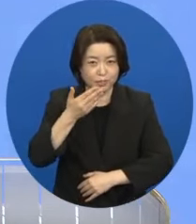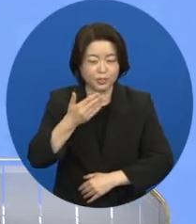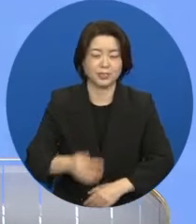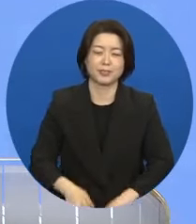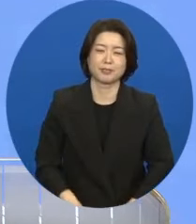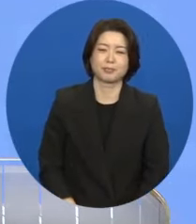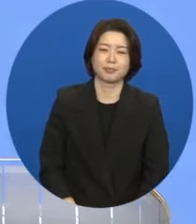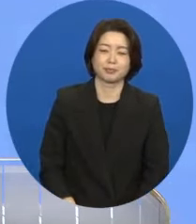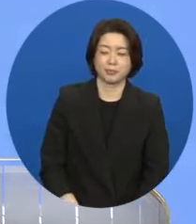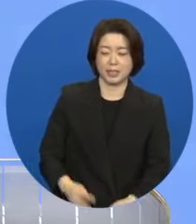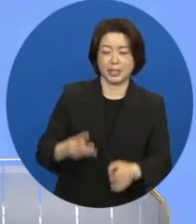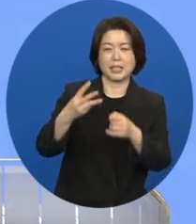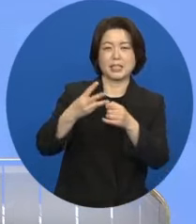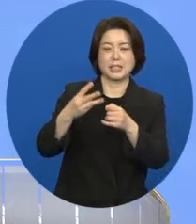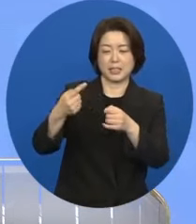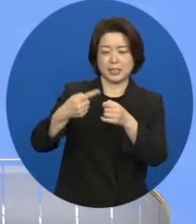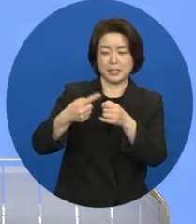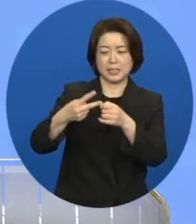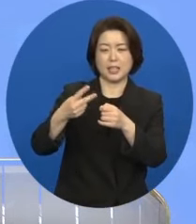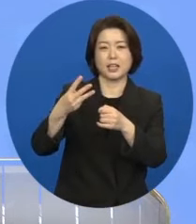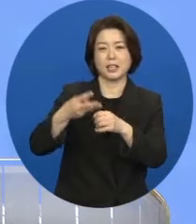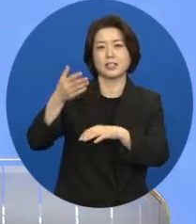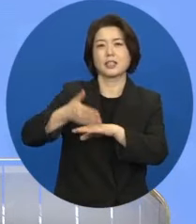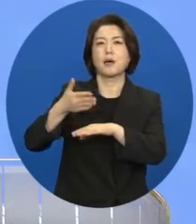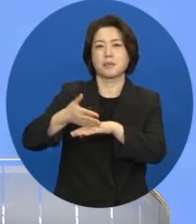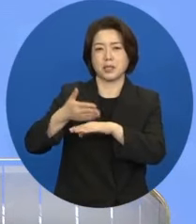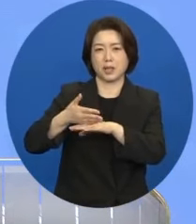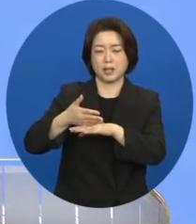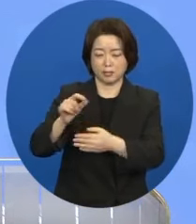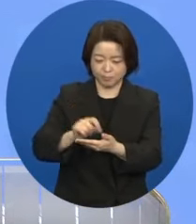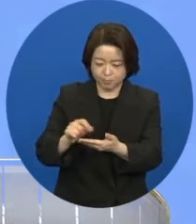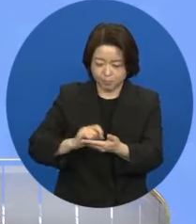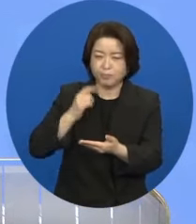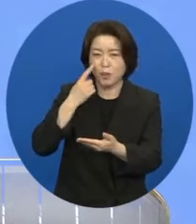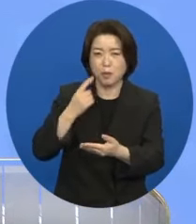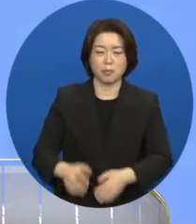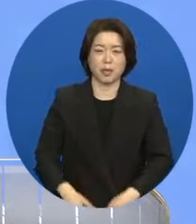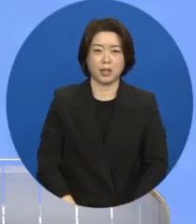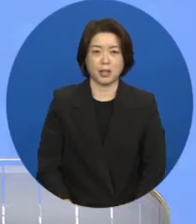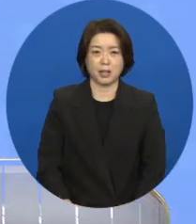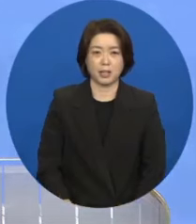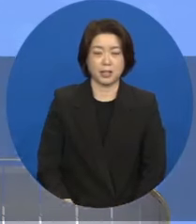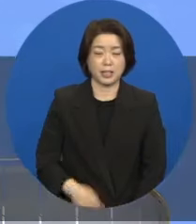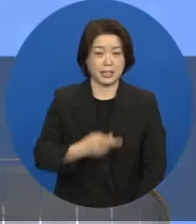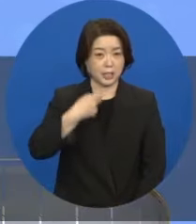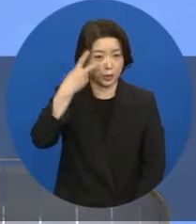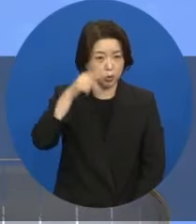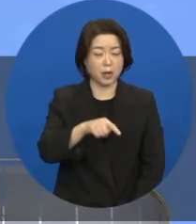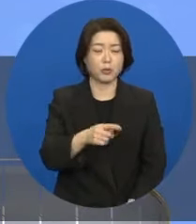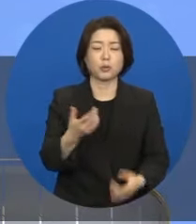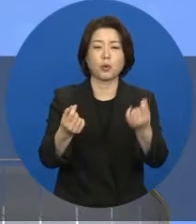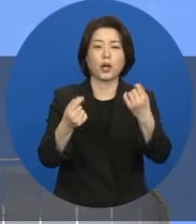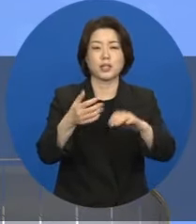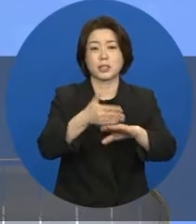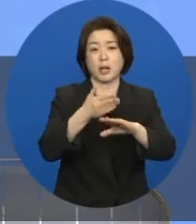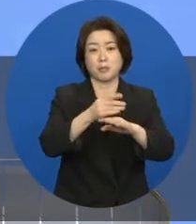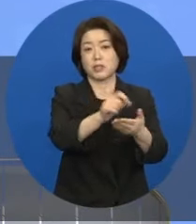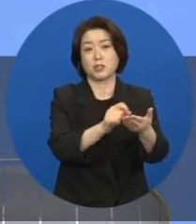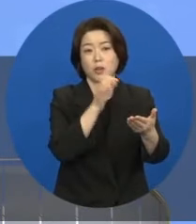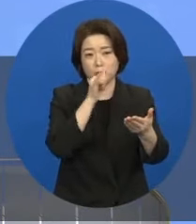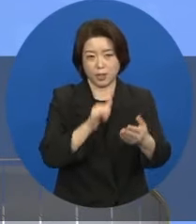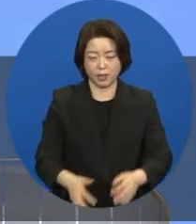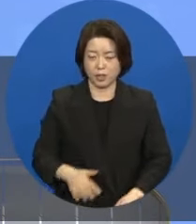근데 사도 바울이 하나님께 감사한 내용을 여기에 적어놨습니다 2장 13절에 이렇게 되 있어요 우리가 하나님께